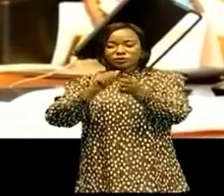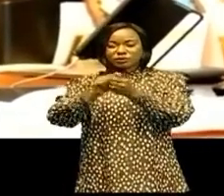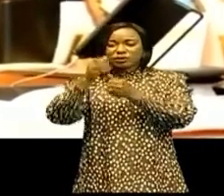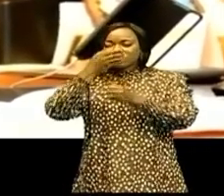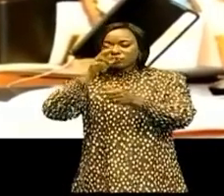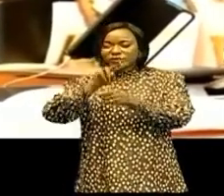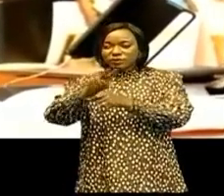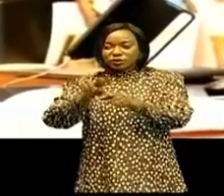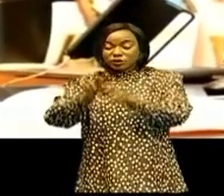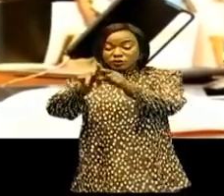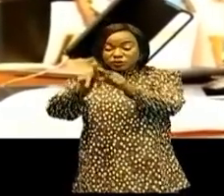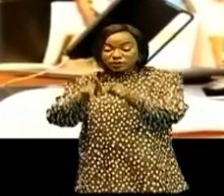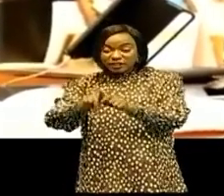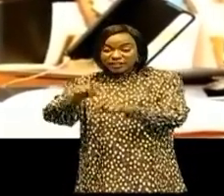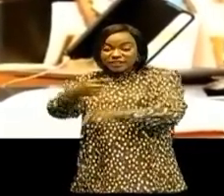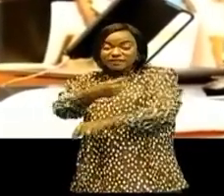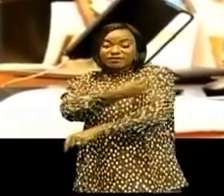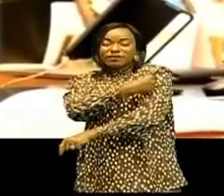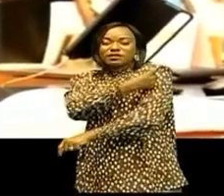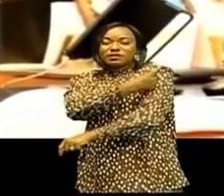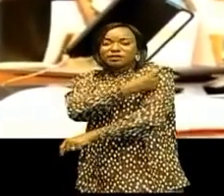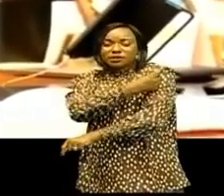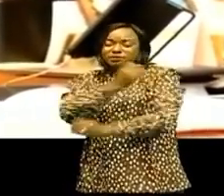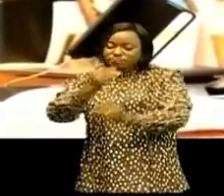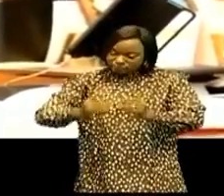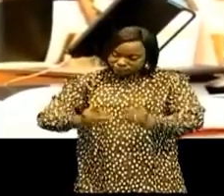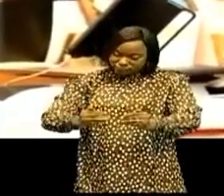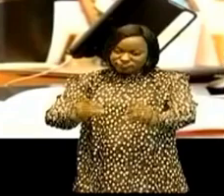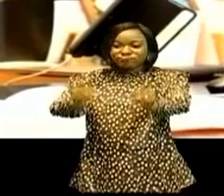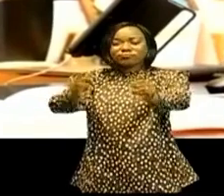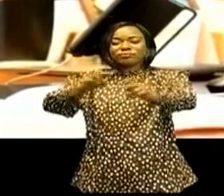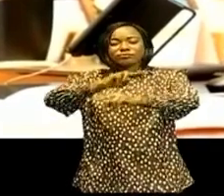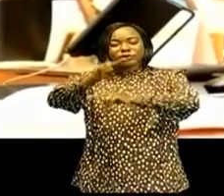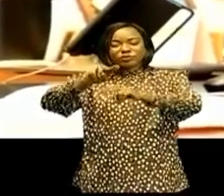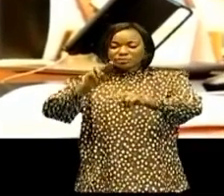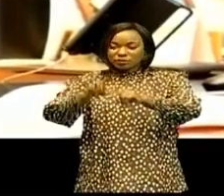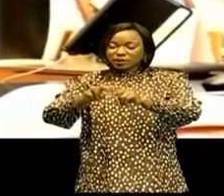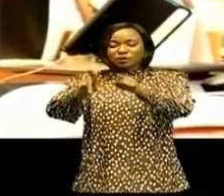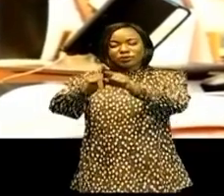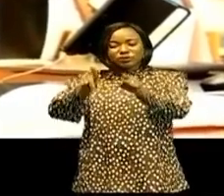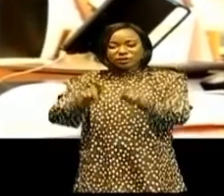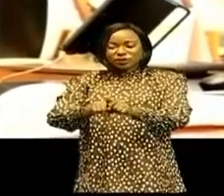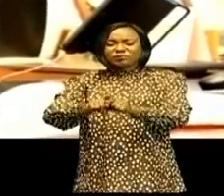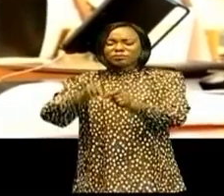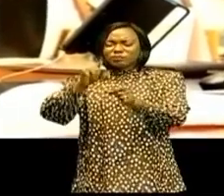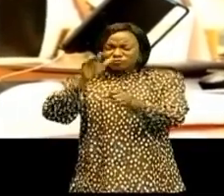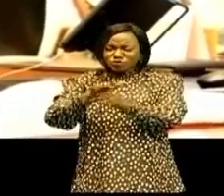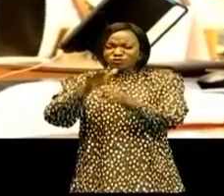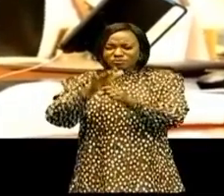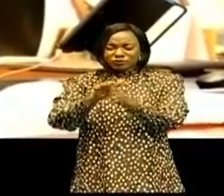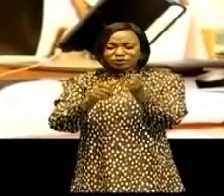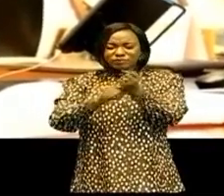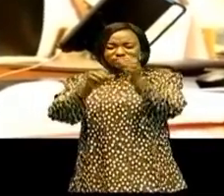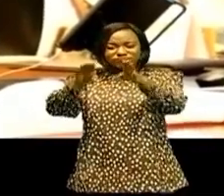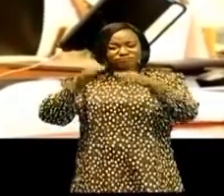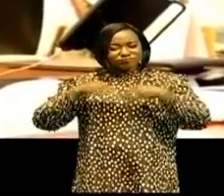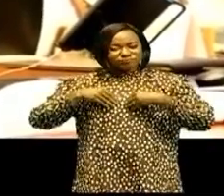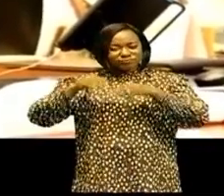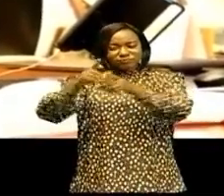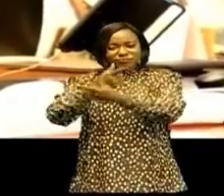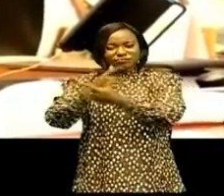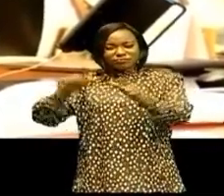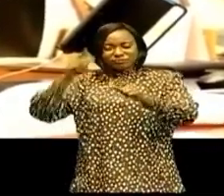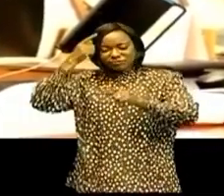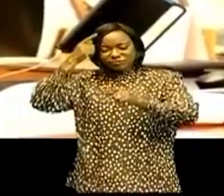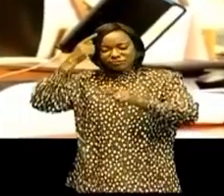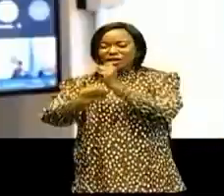La vaccination, quant à elle, se poursuit normalement et s'intensifie et plusieurs actions en faveur de sa